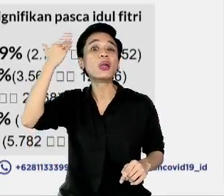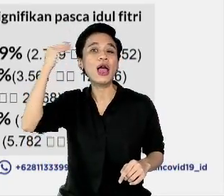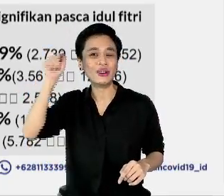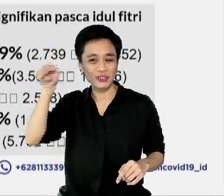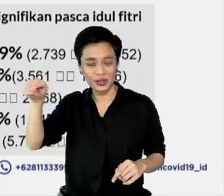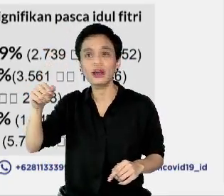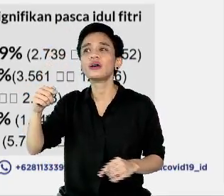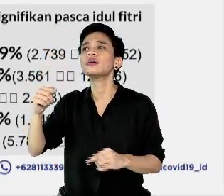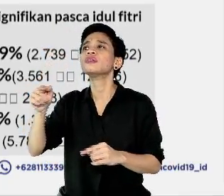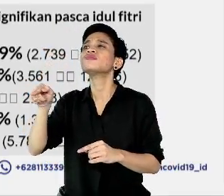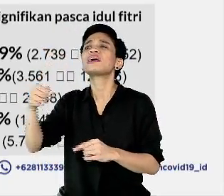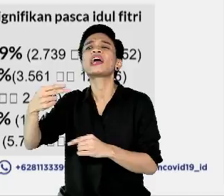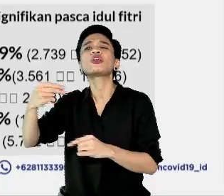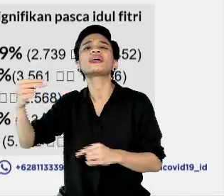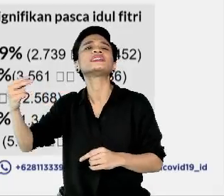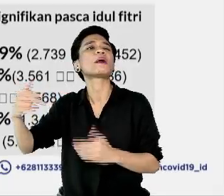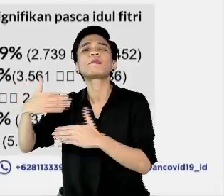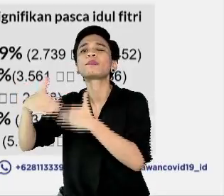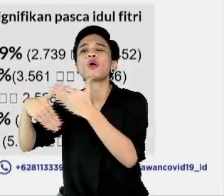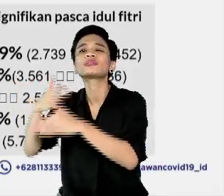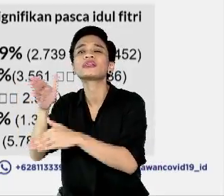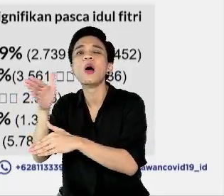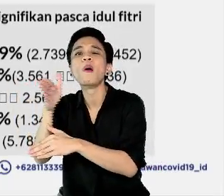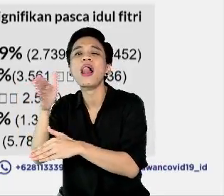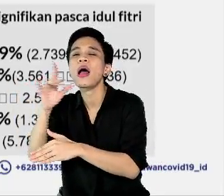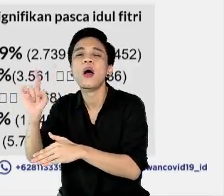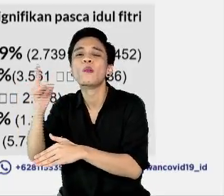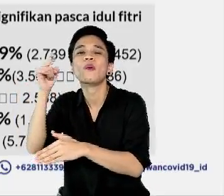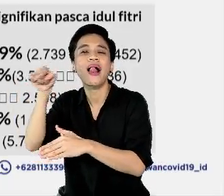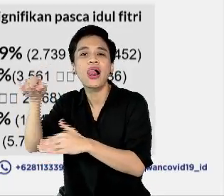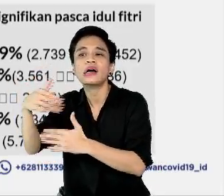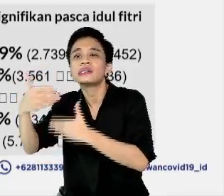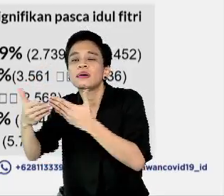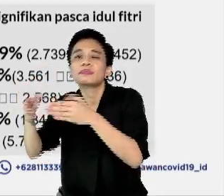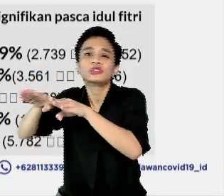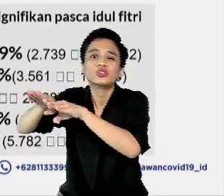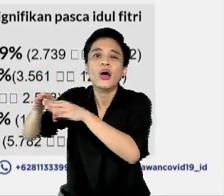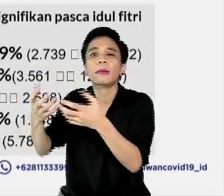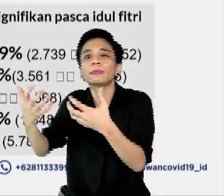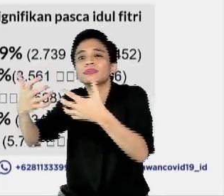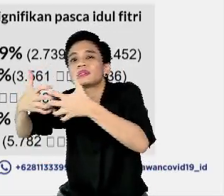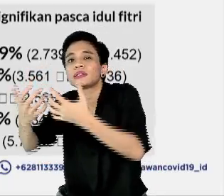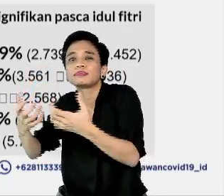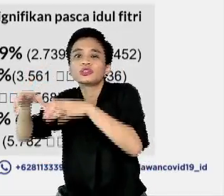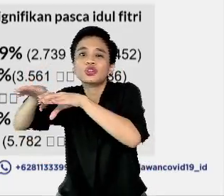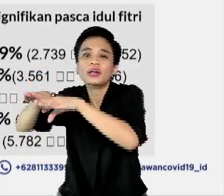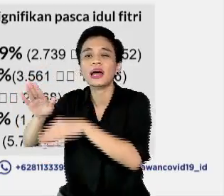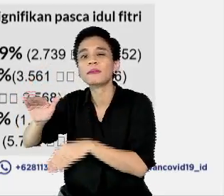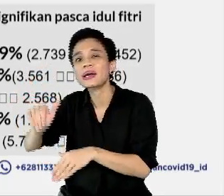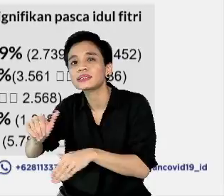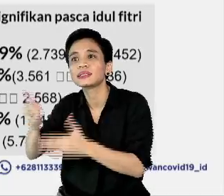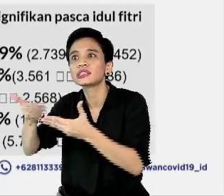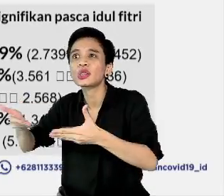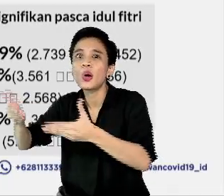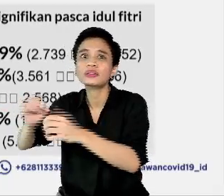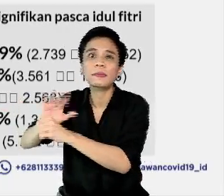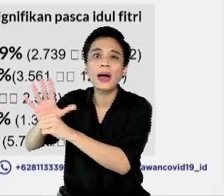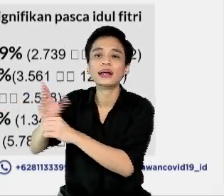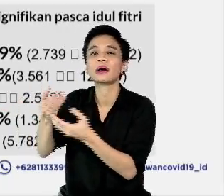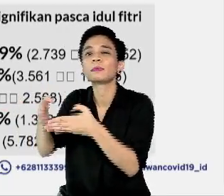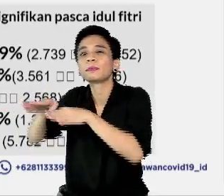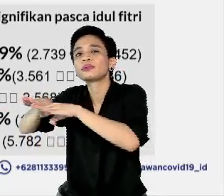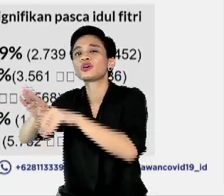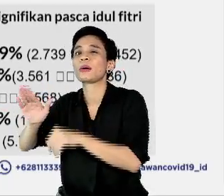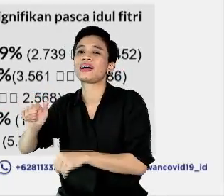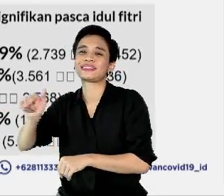masih berada di tahap awal penanganan pandemi dan kita masih menyesuaikan diri terhadap situasi dalam melakukan